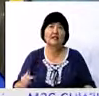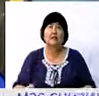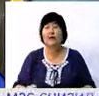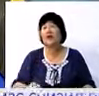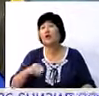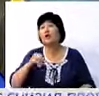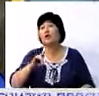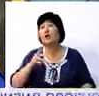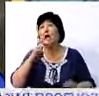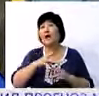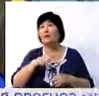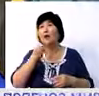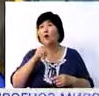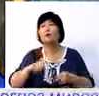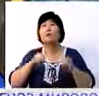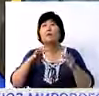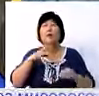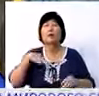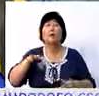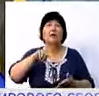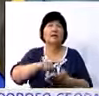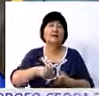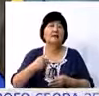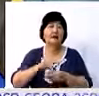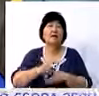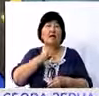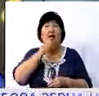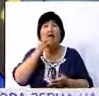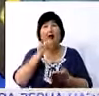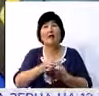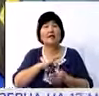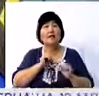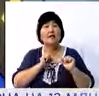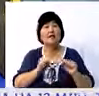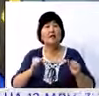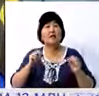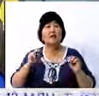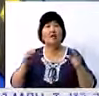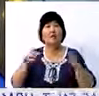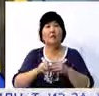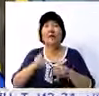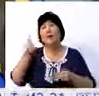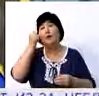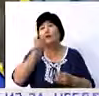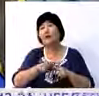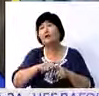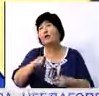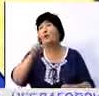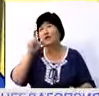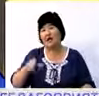Тимур Ага был хорошим специалистом, для многих из нас стал наставником. Ответственно было защищать честь команды на турнире, память о таком